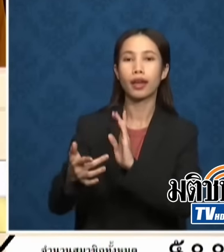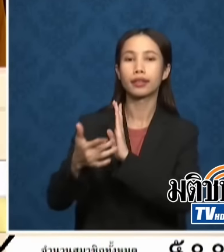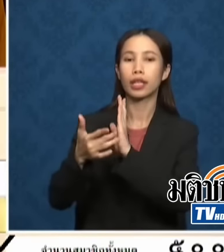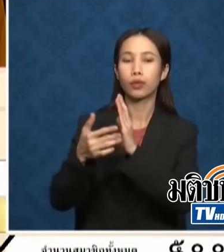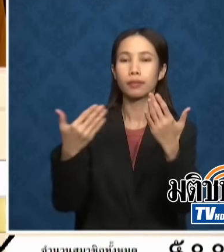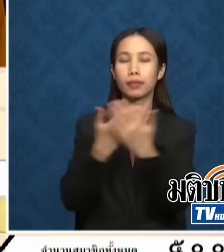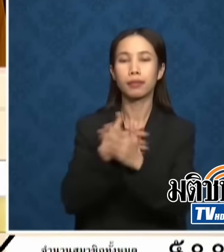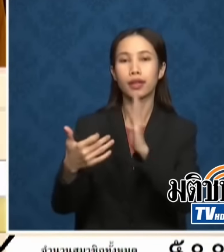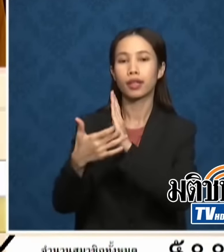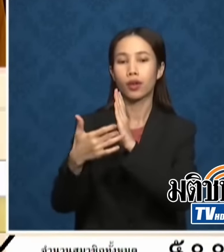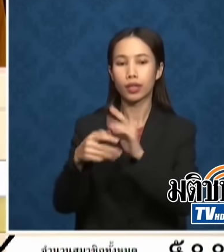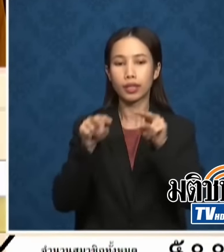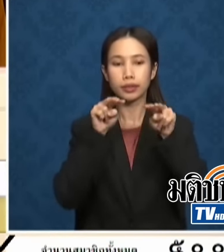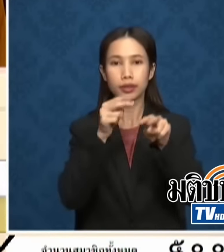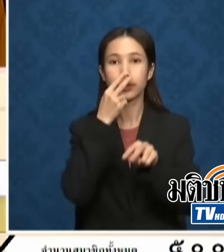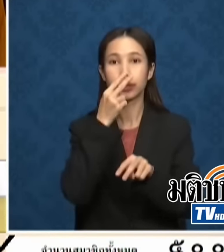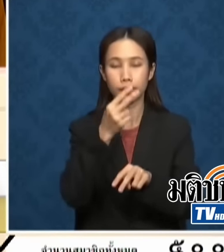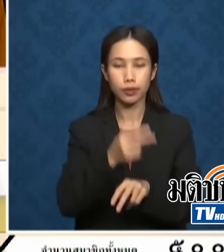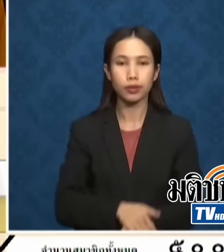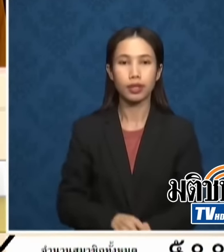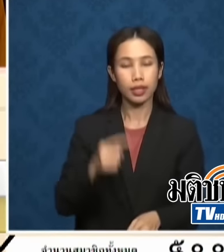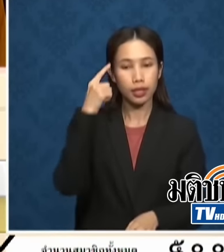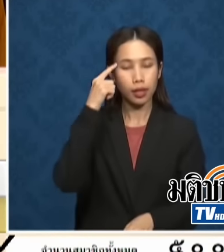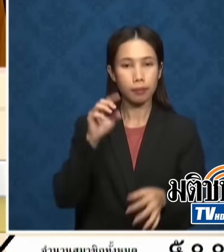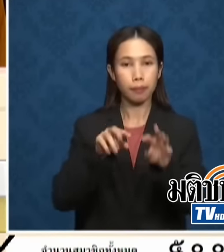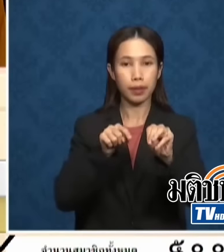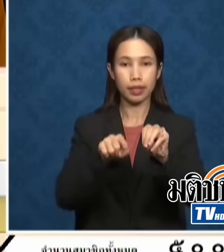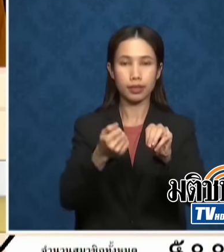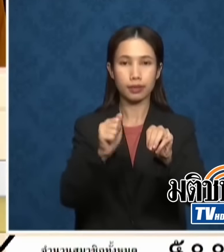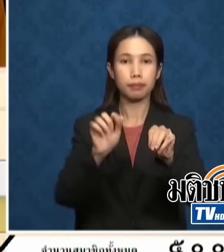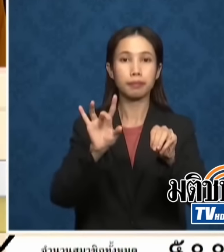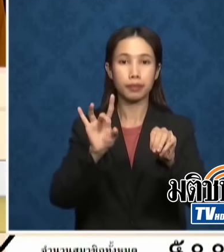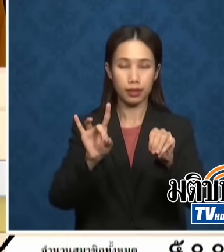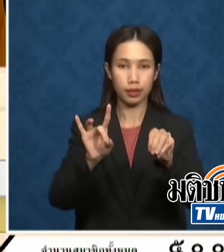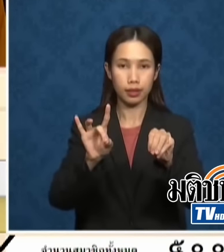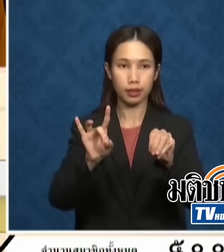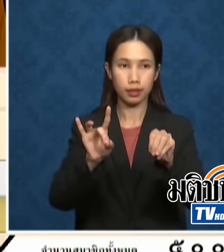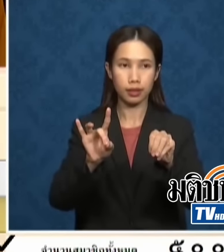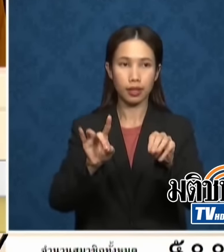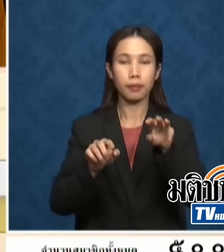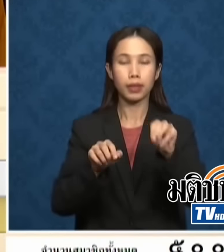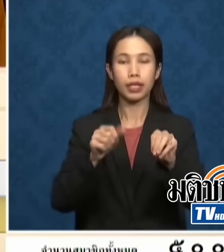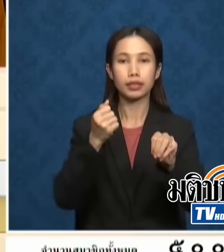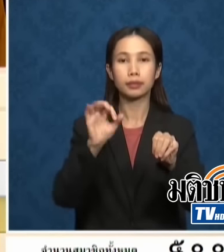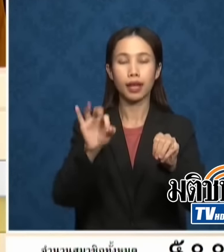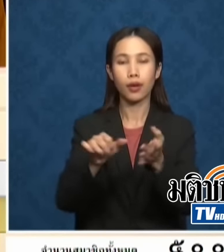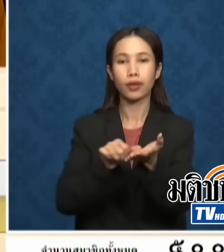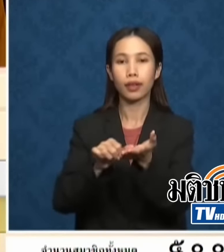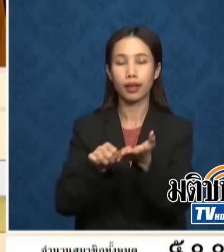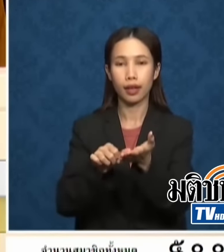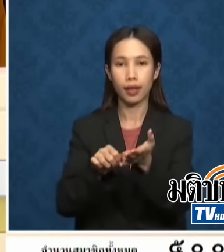และการเปลี่ยนแปลงจึงได้ร่างมาตรา18มาตรา19แก้ไขเพิ่มเติมมา